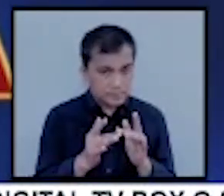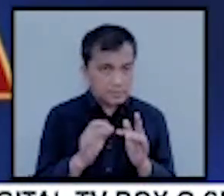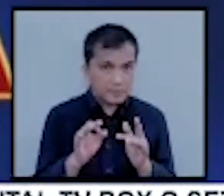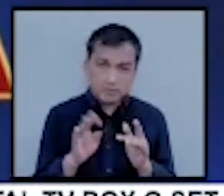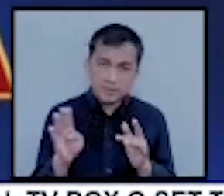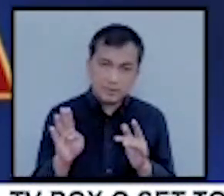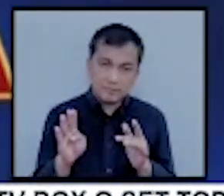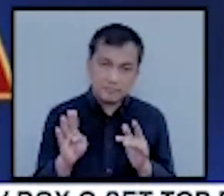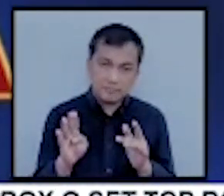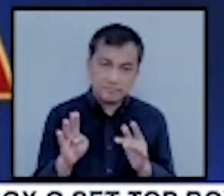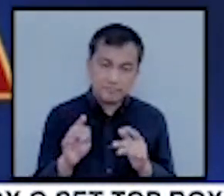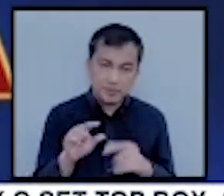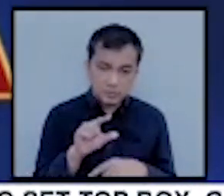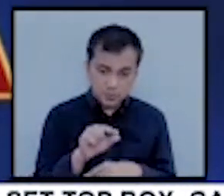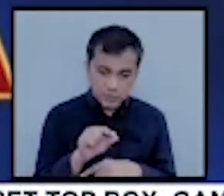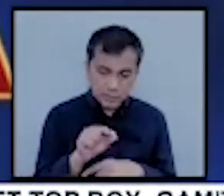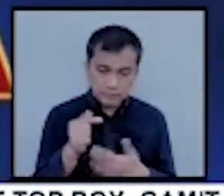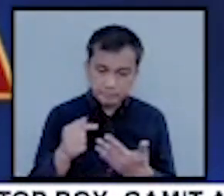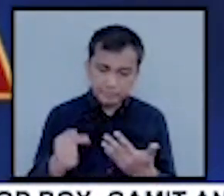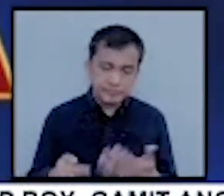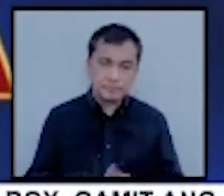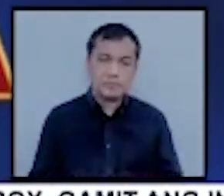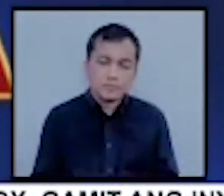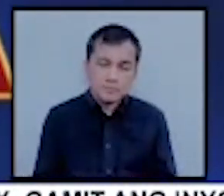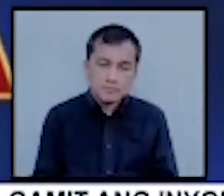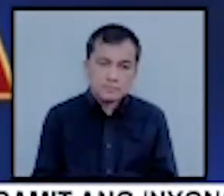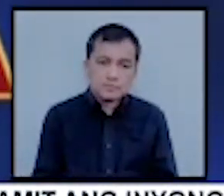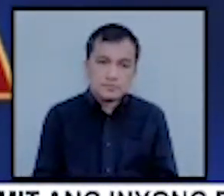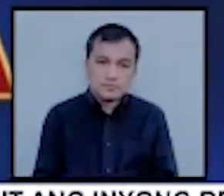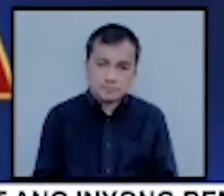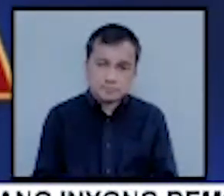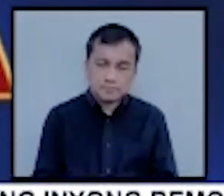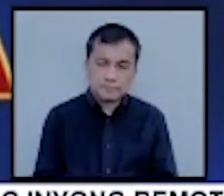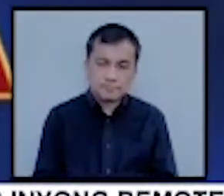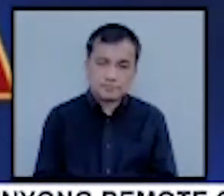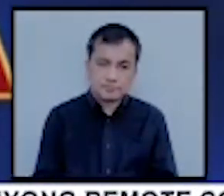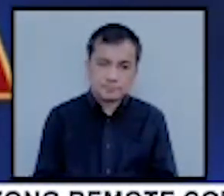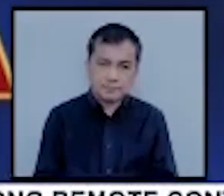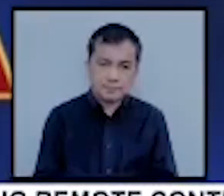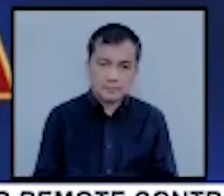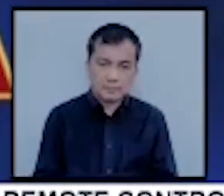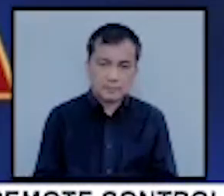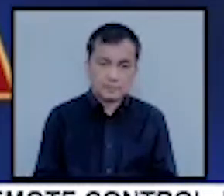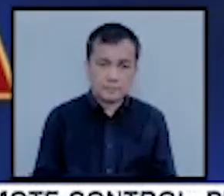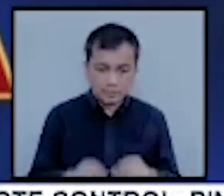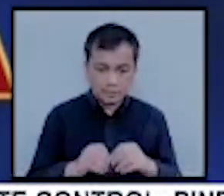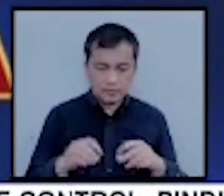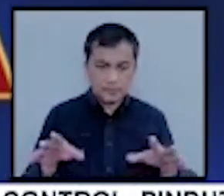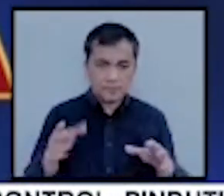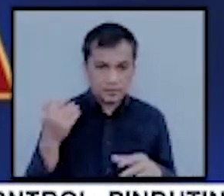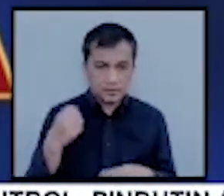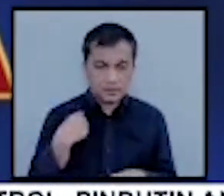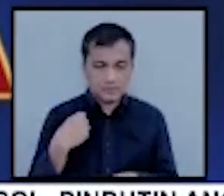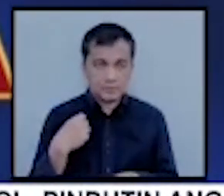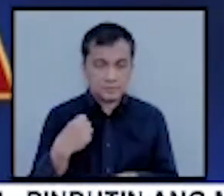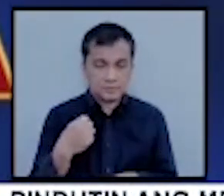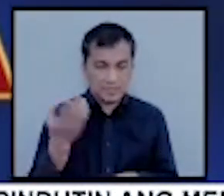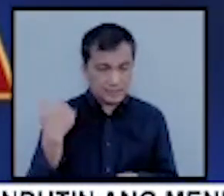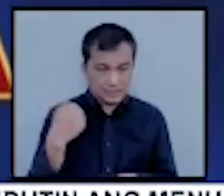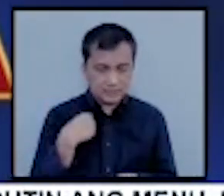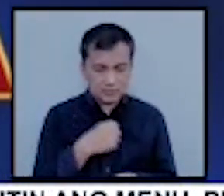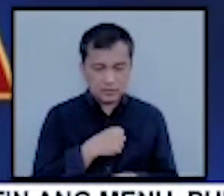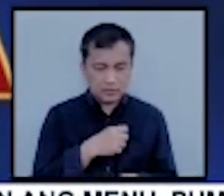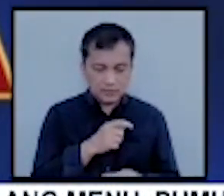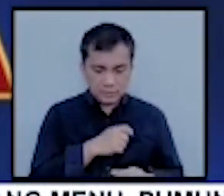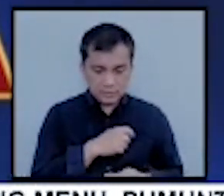Facebook, ng Twitter at kung saan-saan pa. Napabalita po ngayon na si dating Senador Antonio Trillanes, sinampa